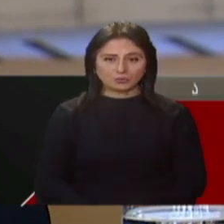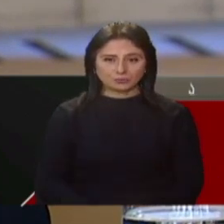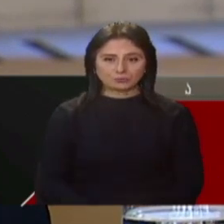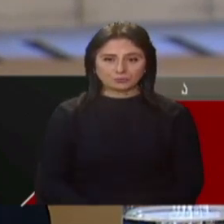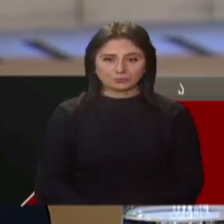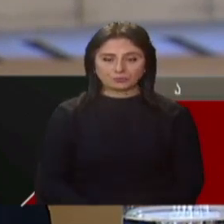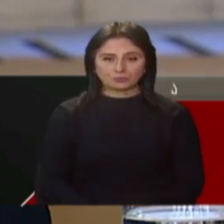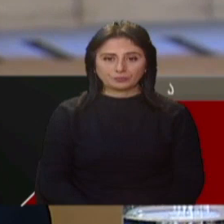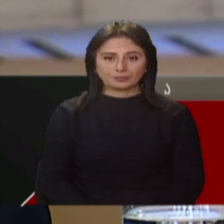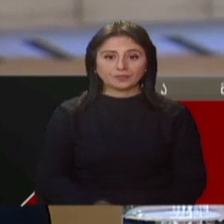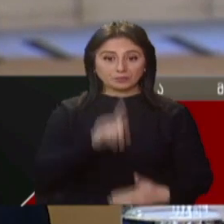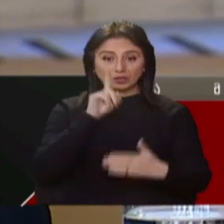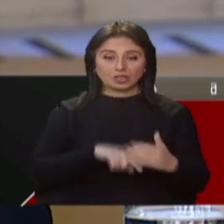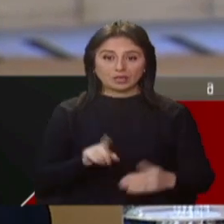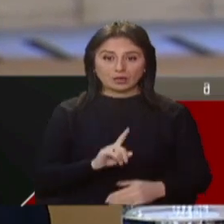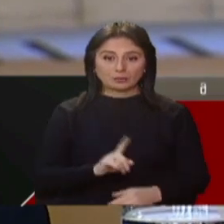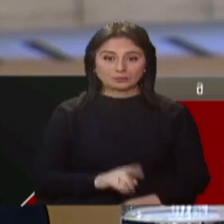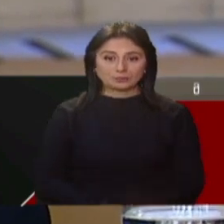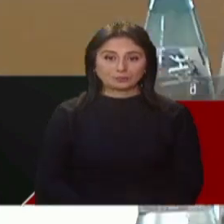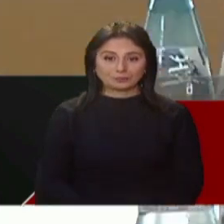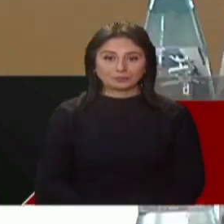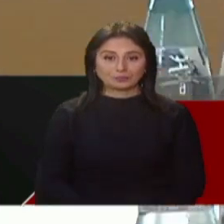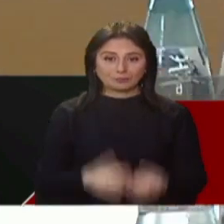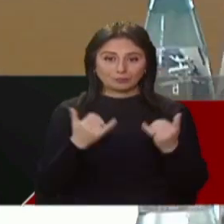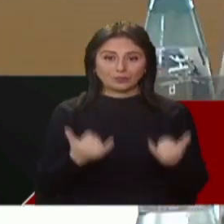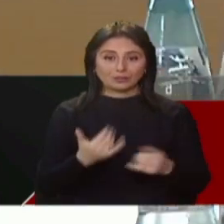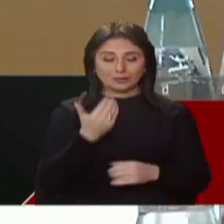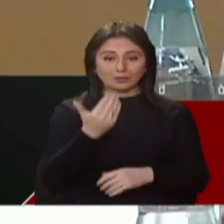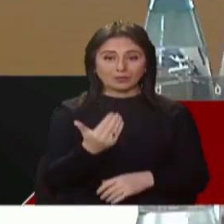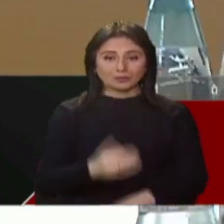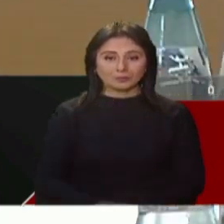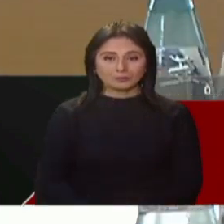ki bugün de sizi... Dres kendi